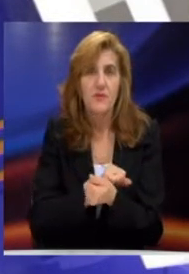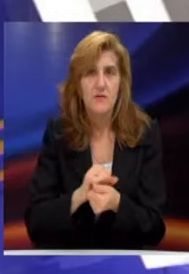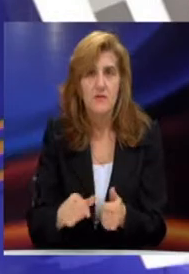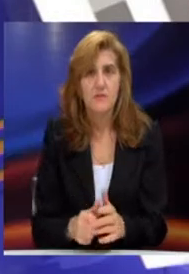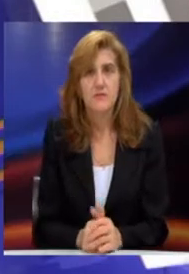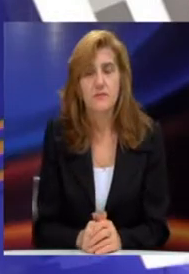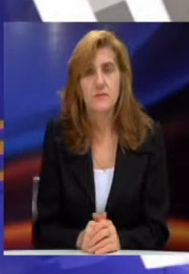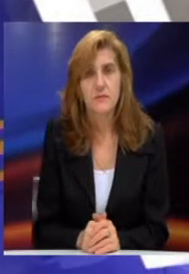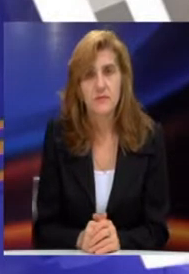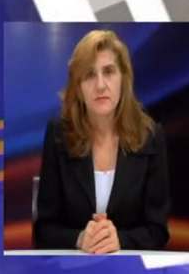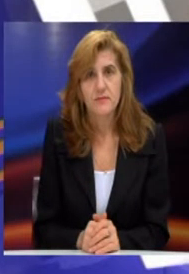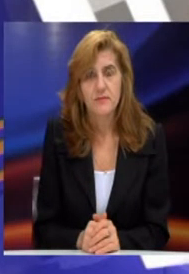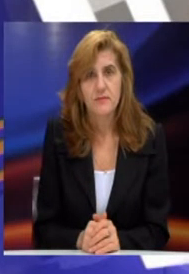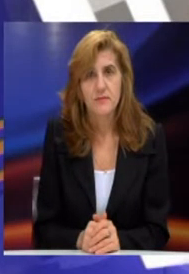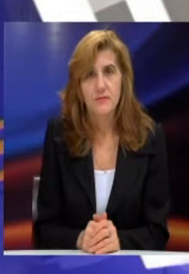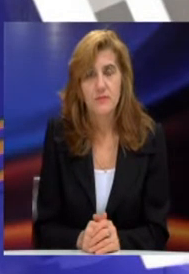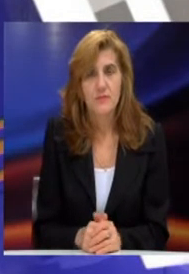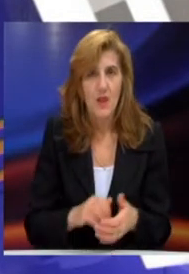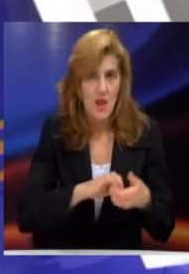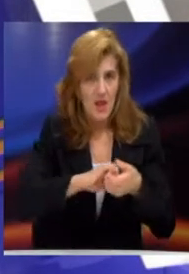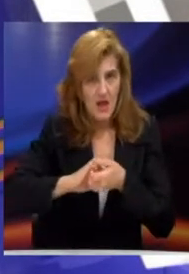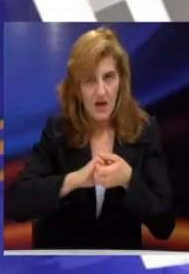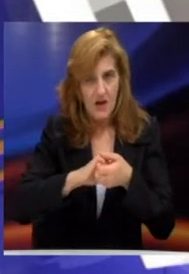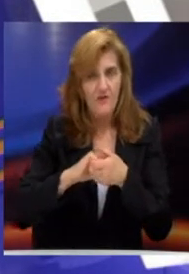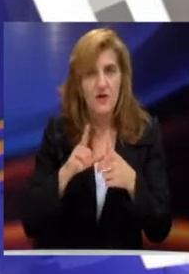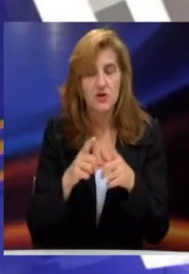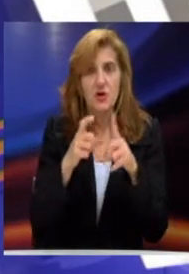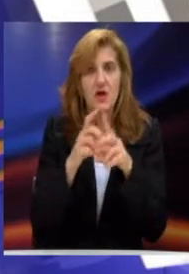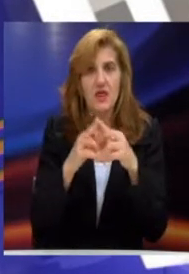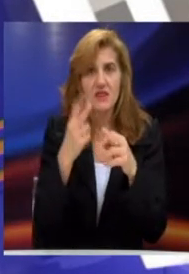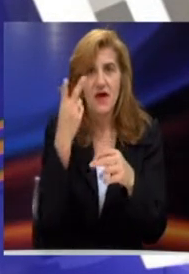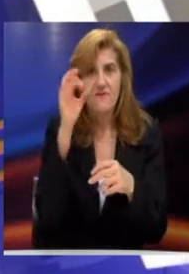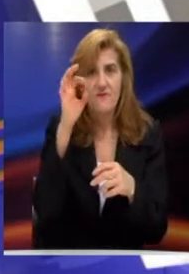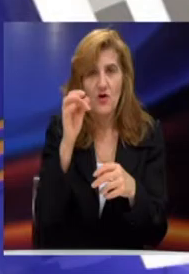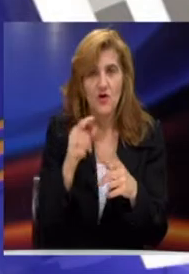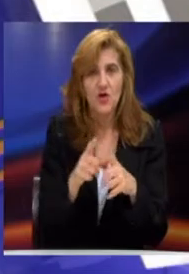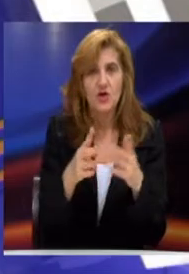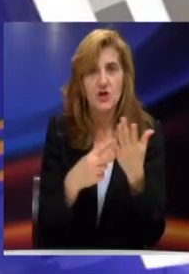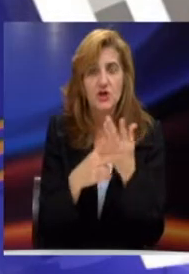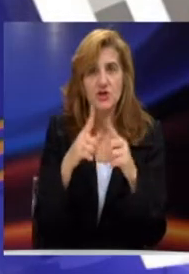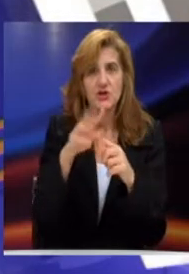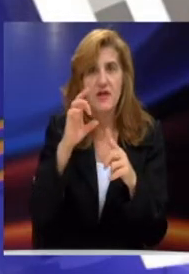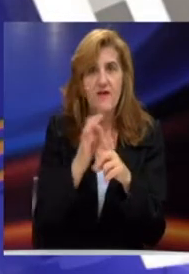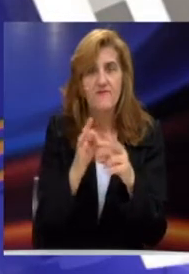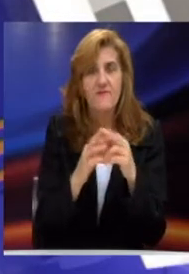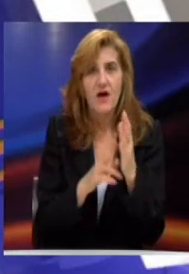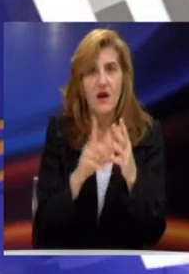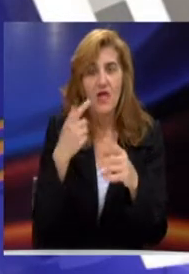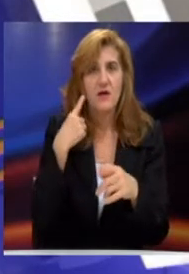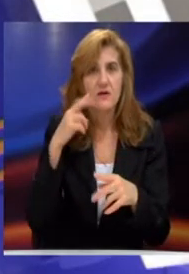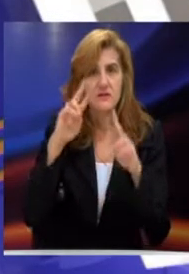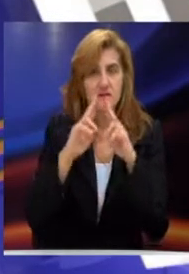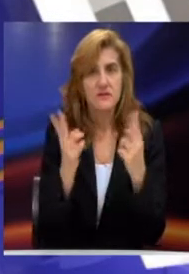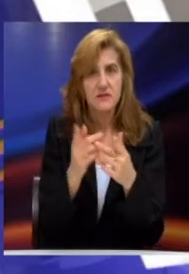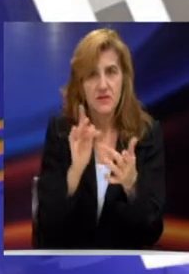Balkanskoj ruti. Revač Davor Štefanek, osvajač srebrne medalje na nedavno održanom evropskom prvenstvu, posjetio je